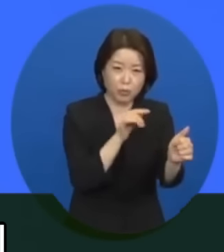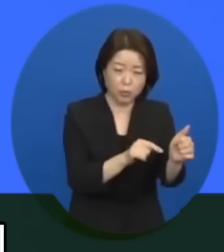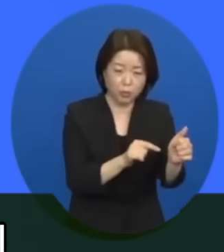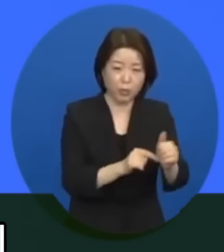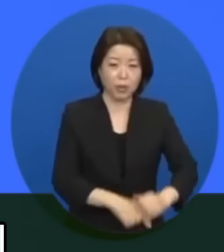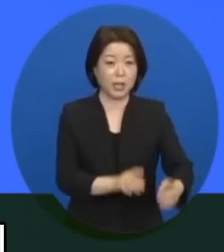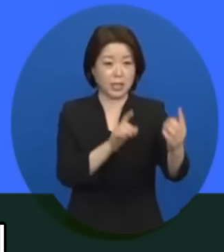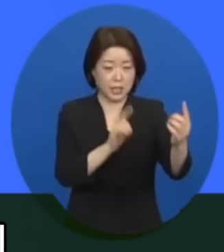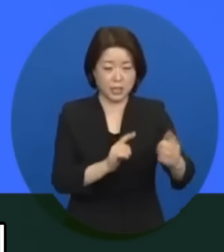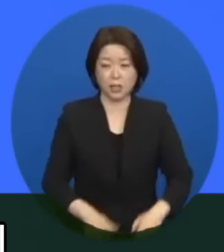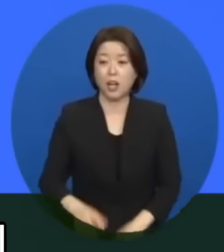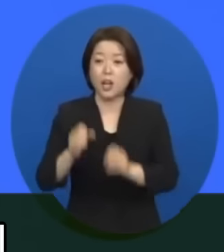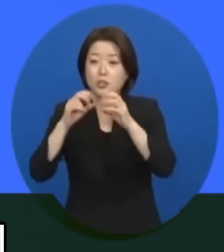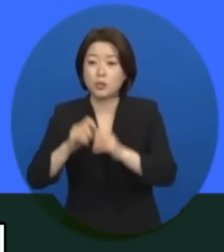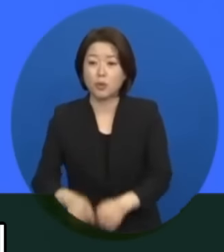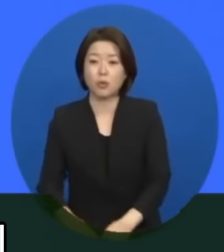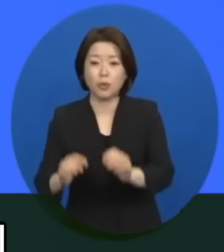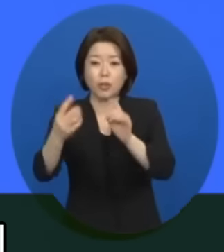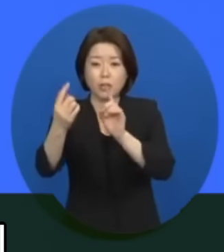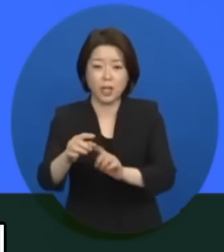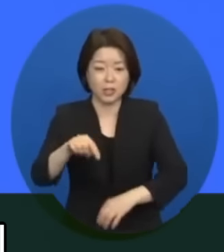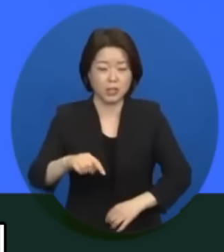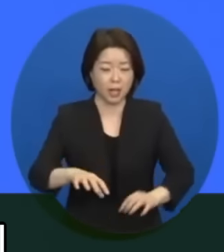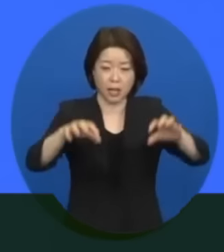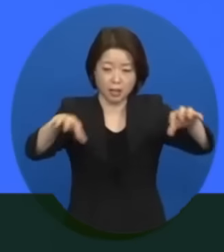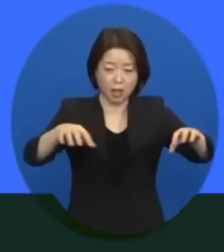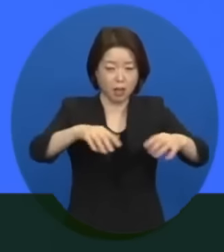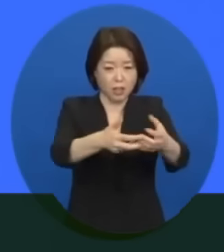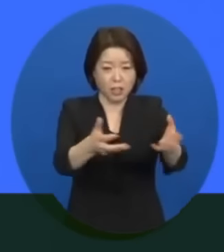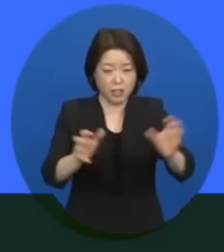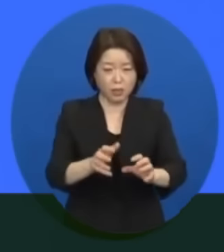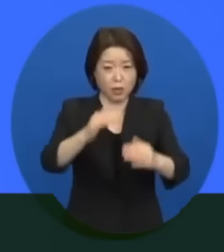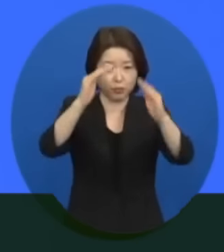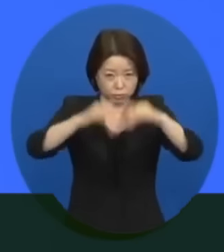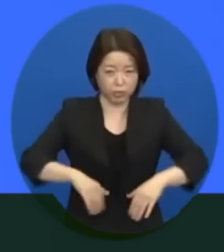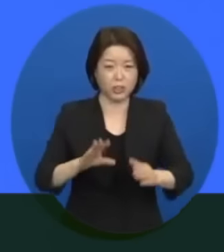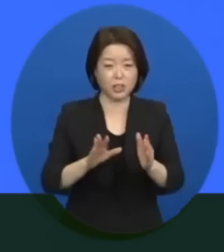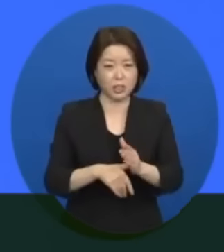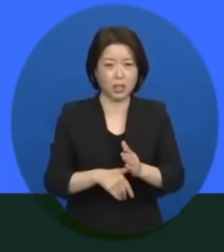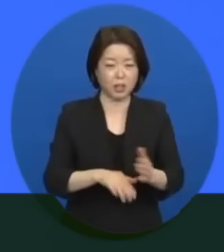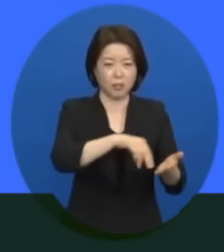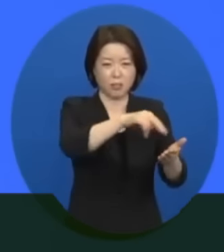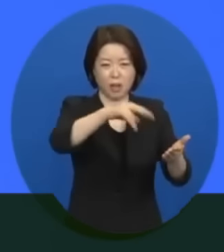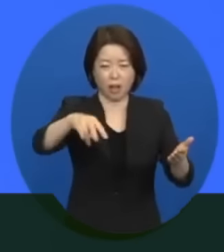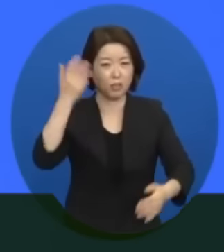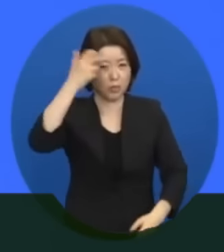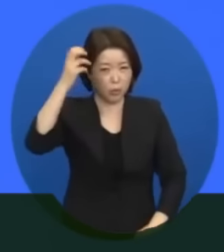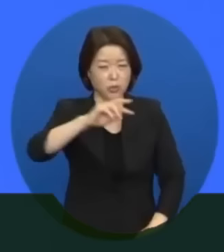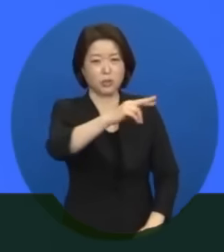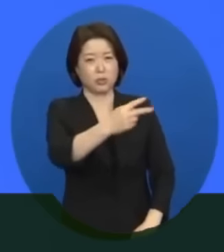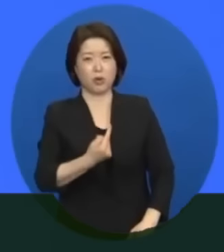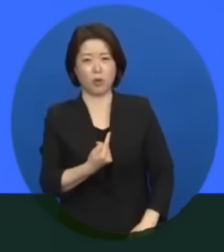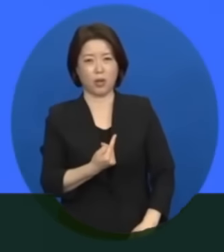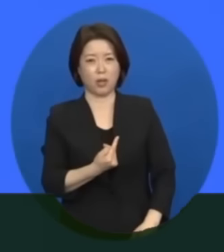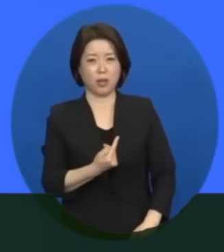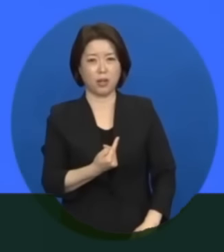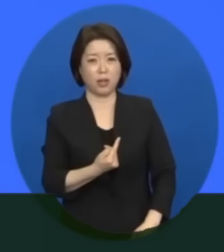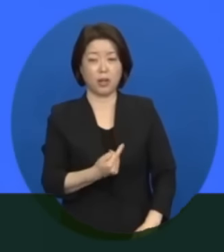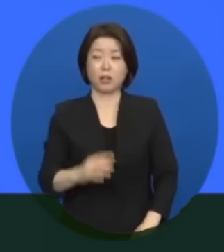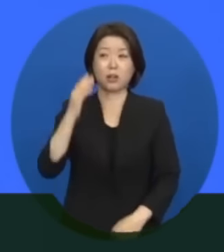제한된 영역이라는 경계가 무너질 때에 어버린 영혼들이 돌아오게 되어지고 하나님은 영광을 받으신다는